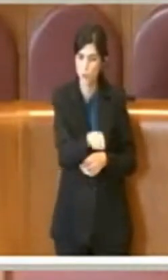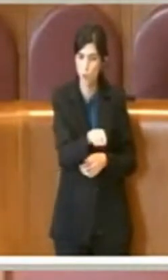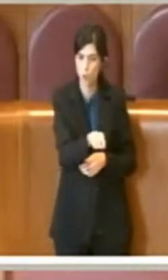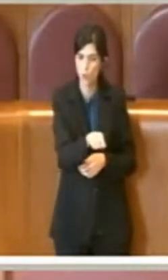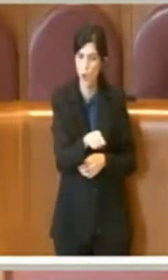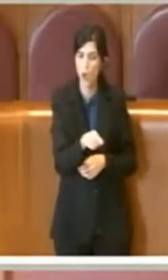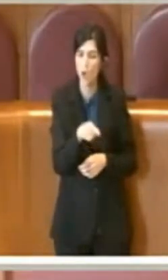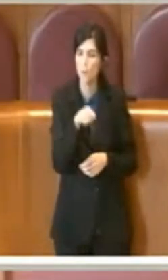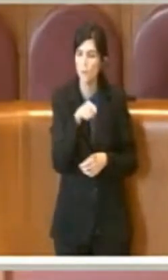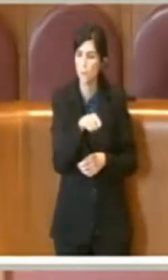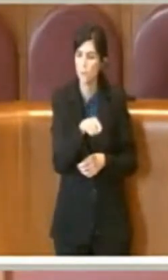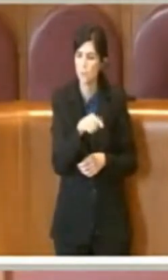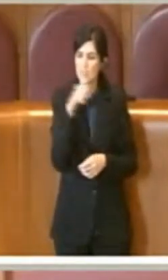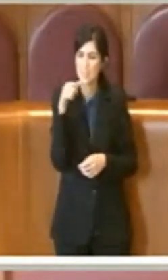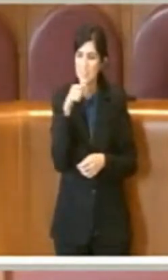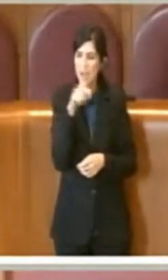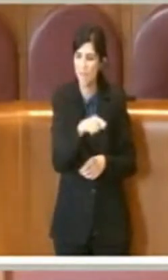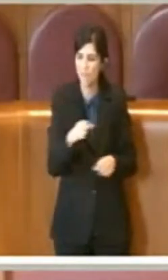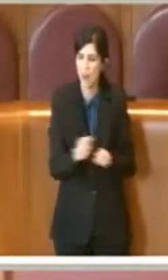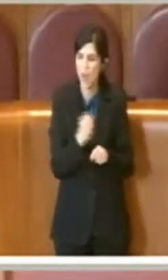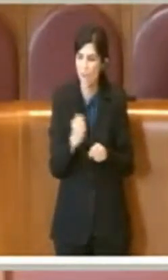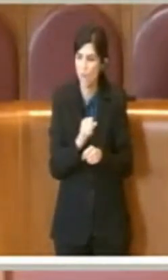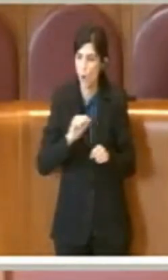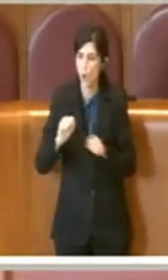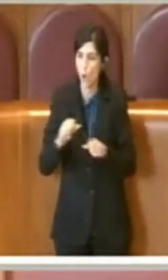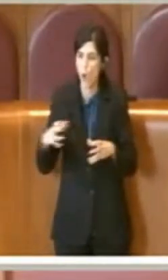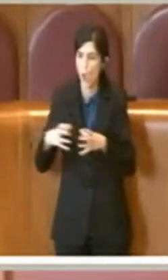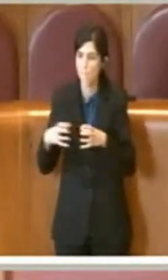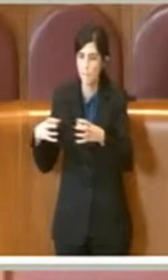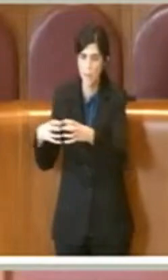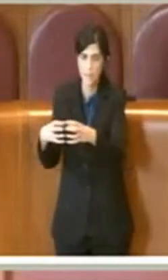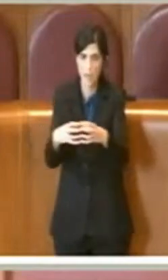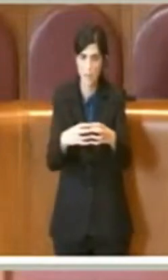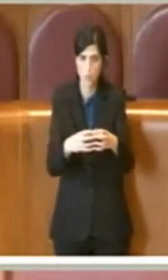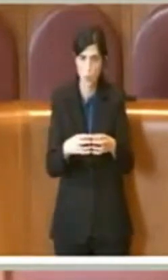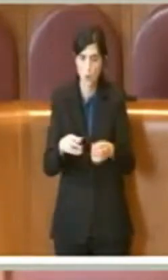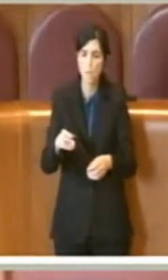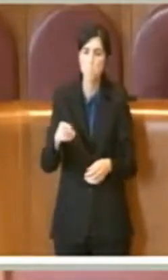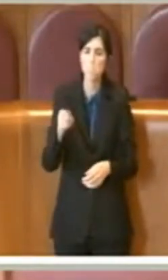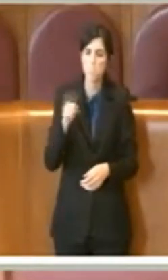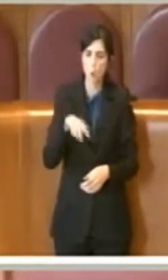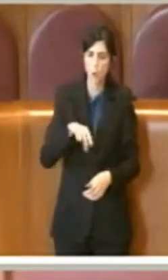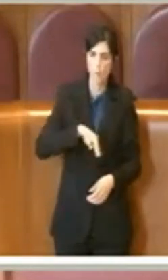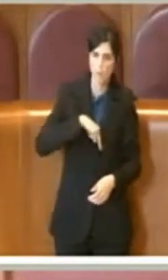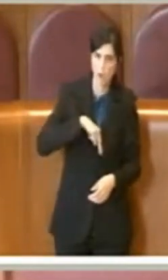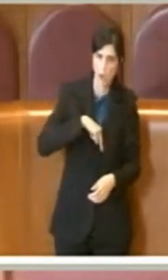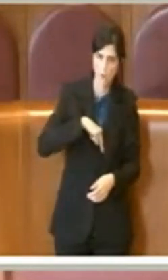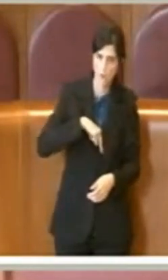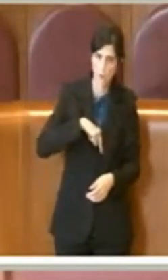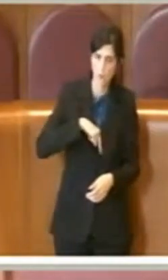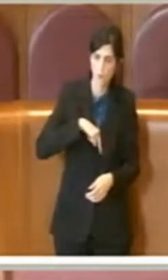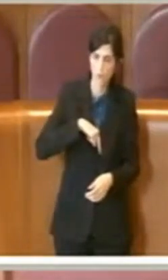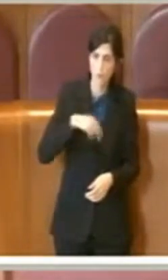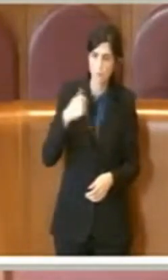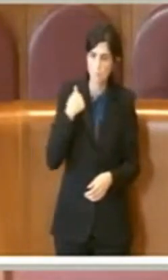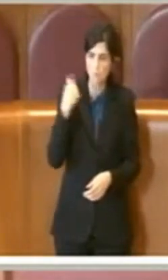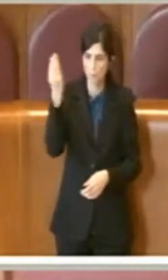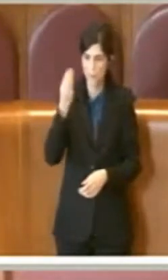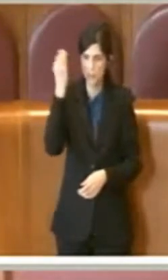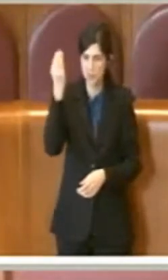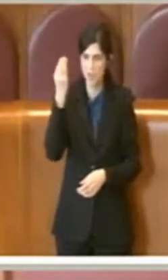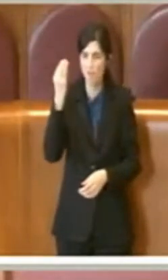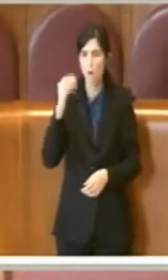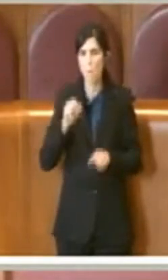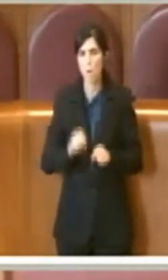deve aver operato nel nelle amministrazioni e nel privato adesso l'ho messo io forse ci si poteva fare un pensierino